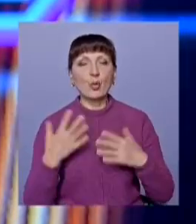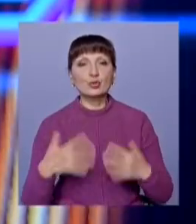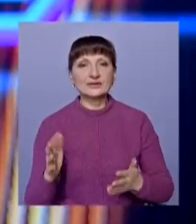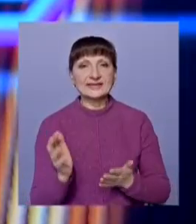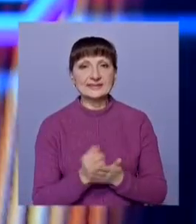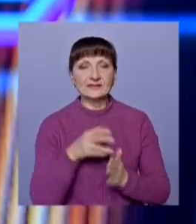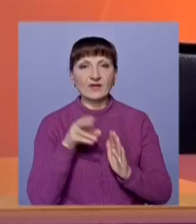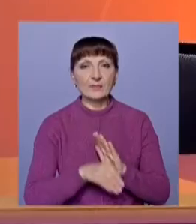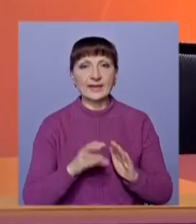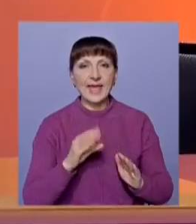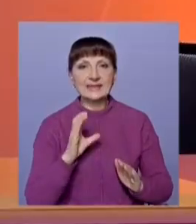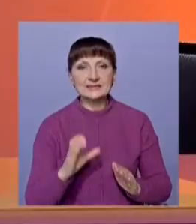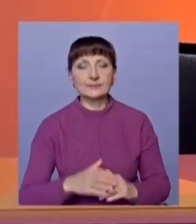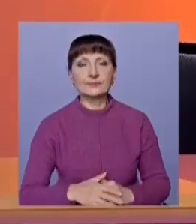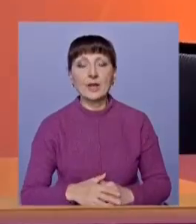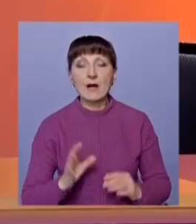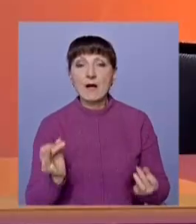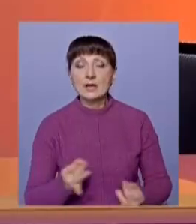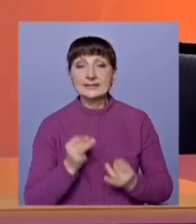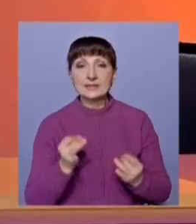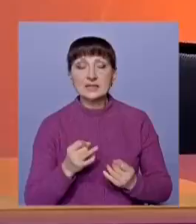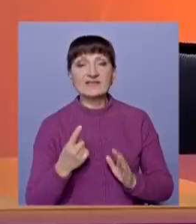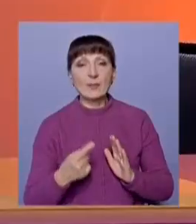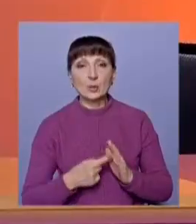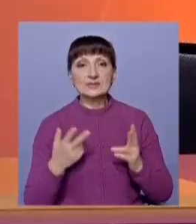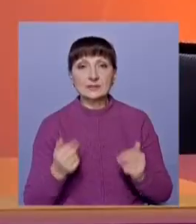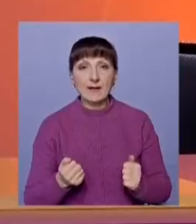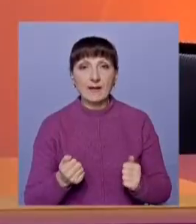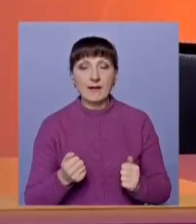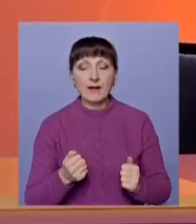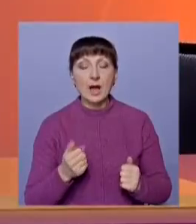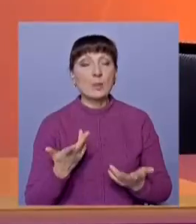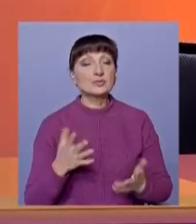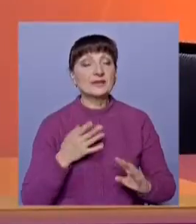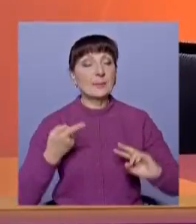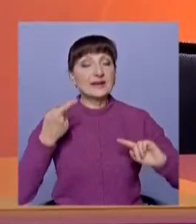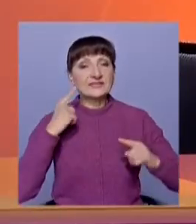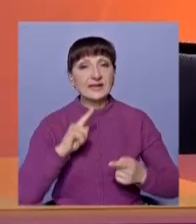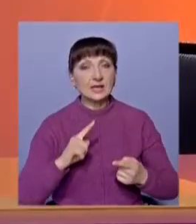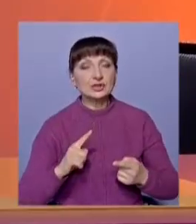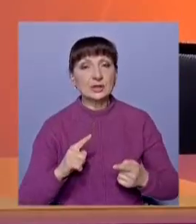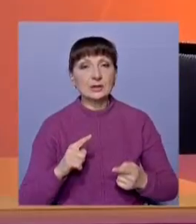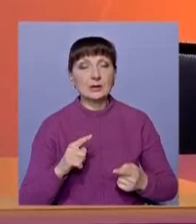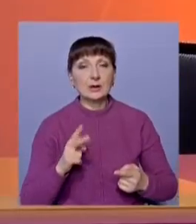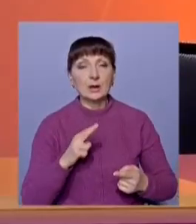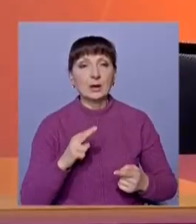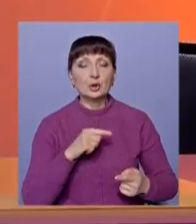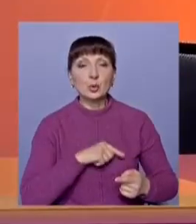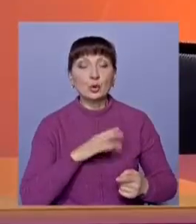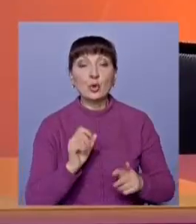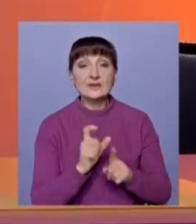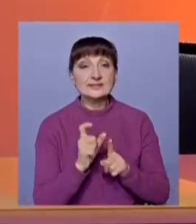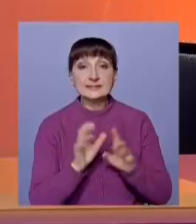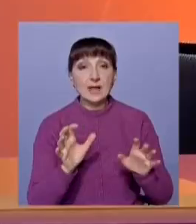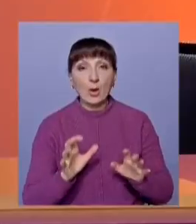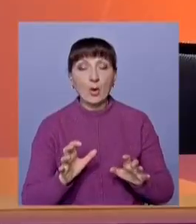достигнуты в рамках ЕАЭС. А вот интересный на самом деле вопрос. Дело в том, что, может быть, это противоречит духу, вот, но букве закона